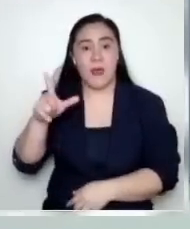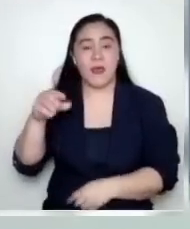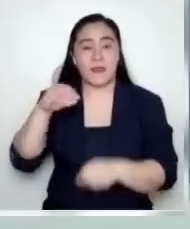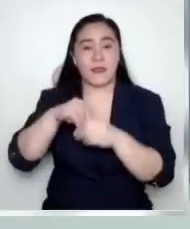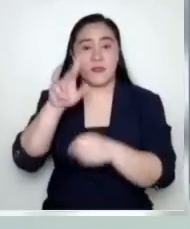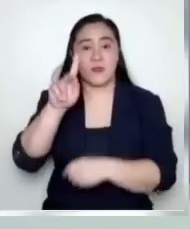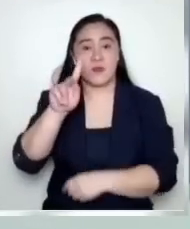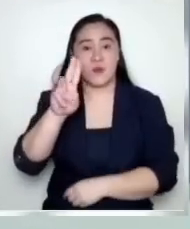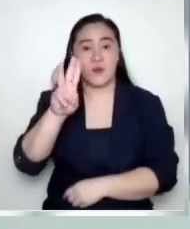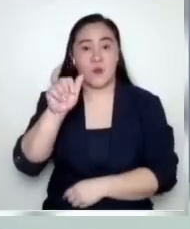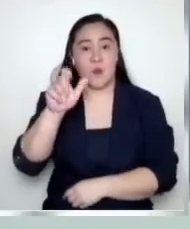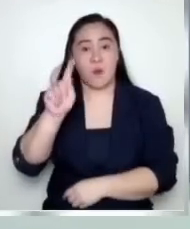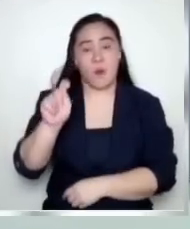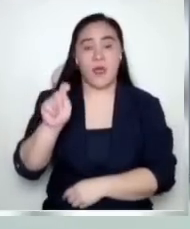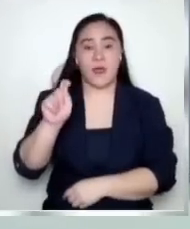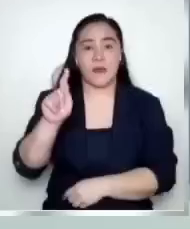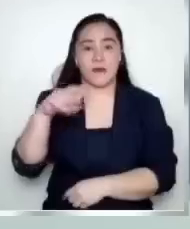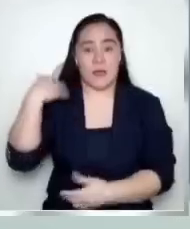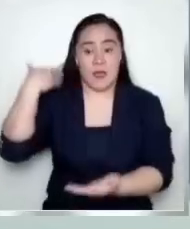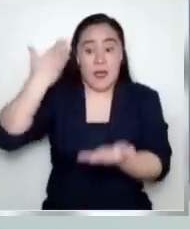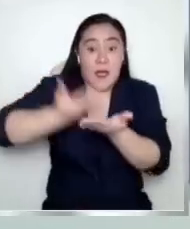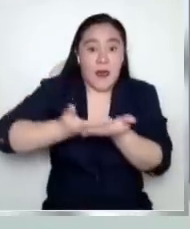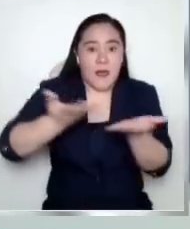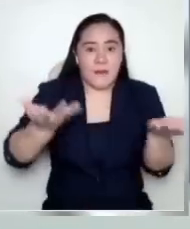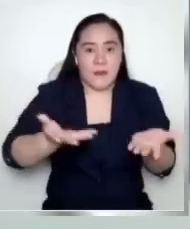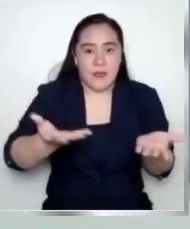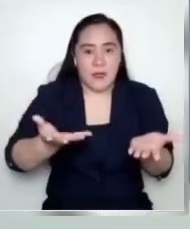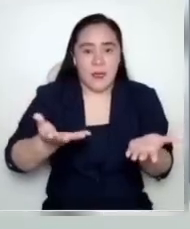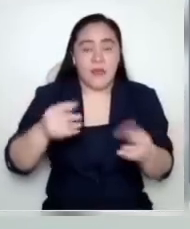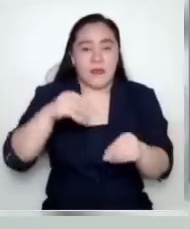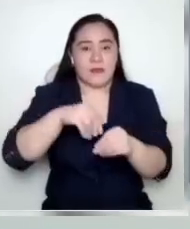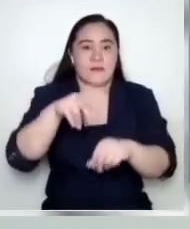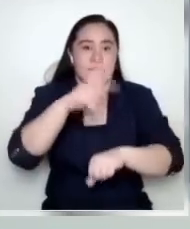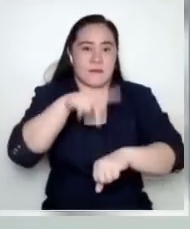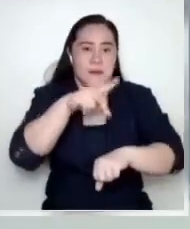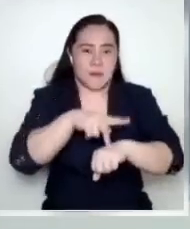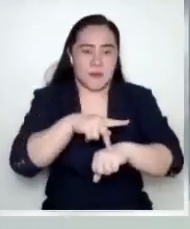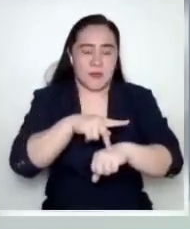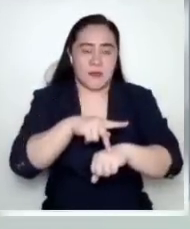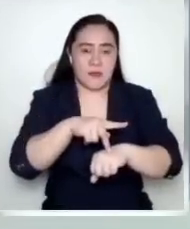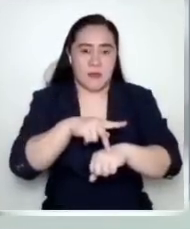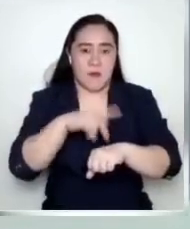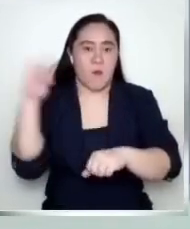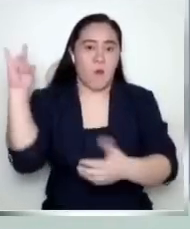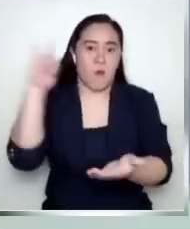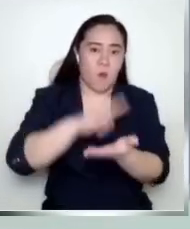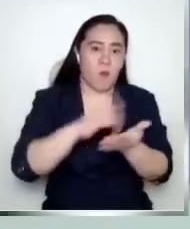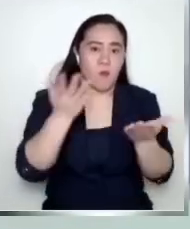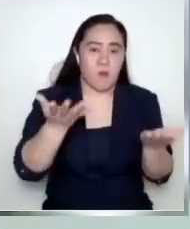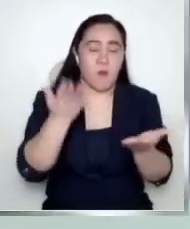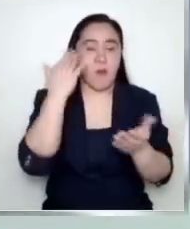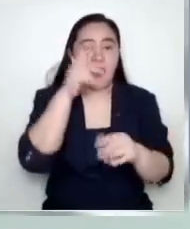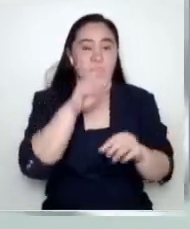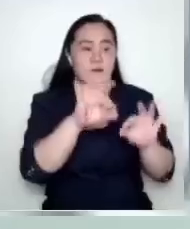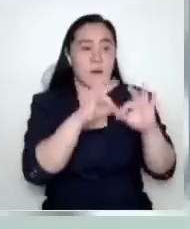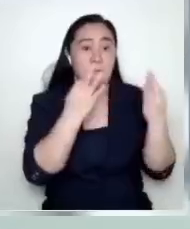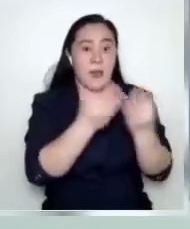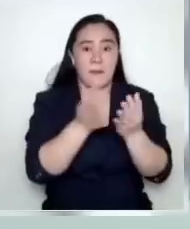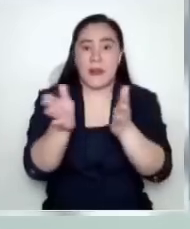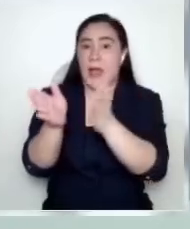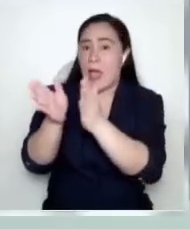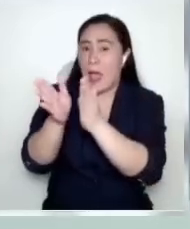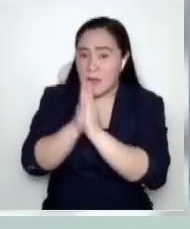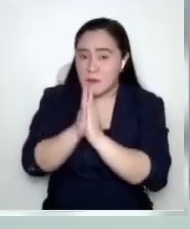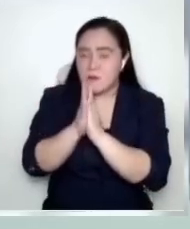bansa mamayang gabi. Ikakasaya ng NBI alinsunod sa hiling ng pamilya na pinangakuan ng ustisya